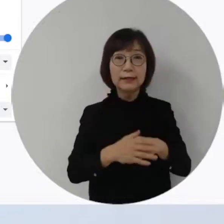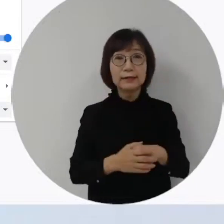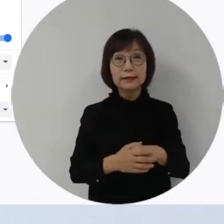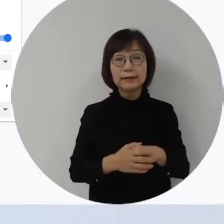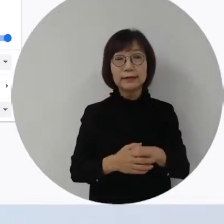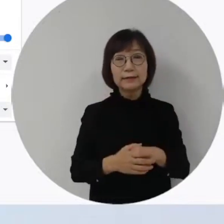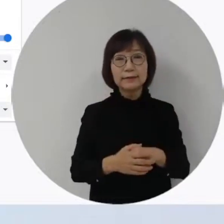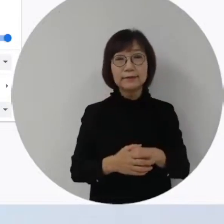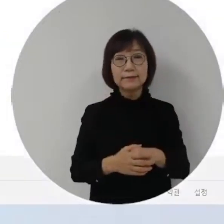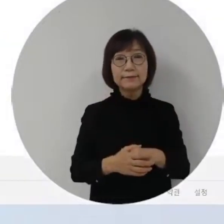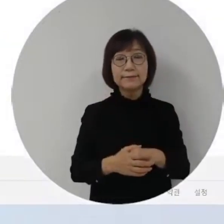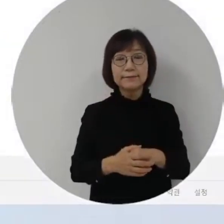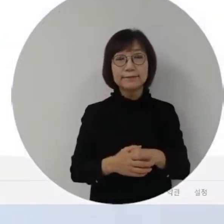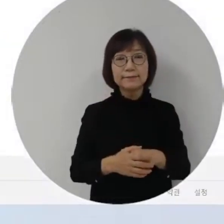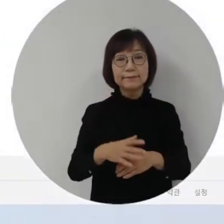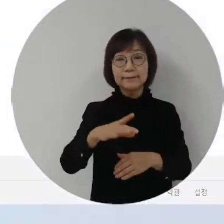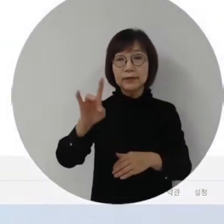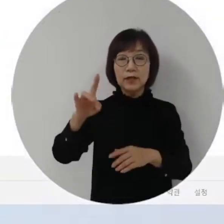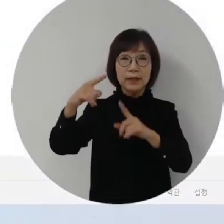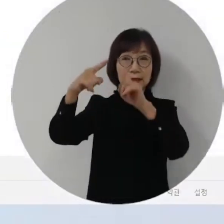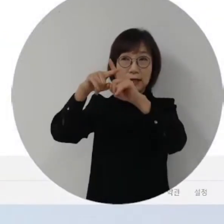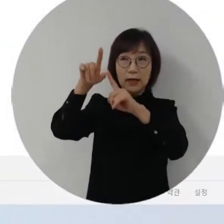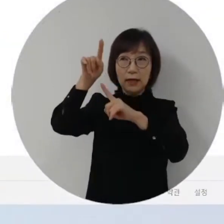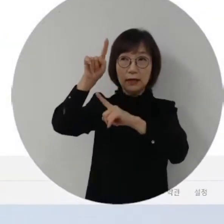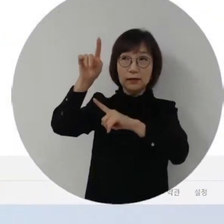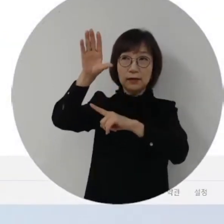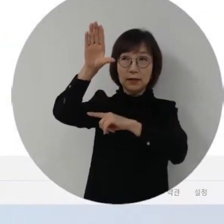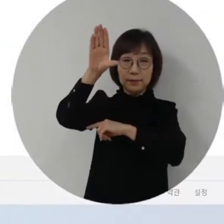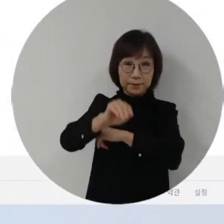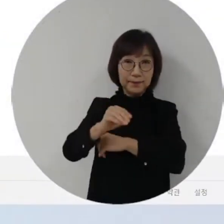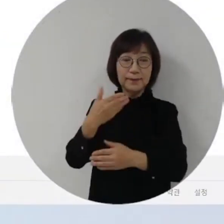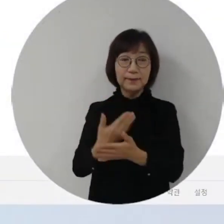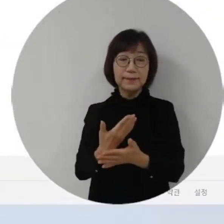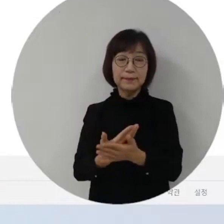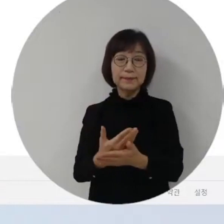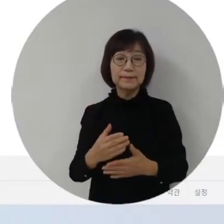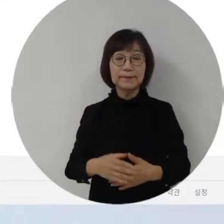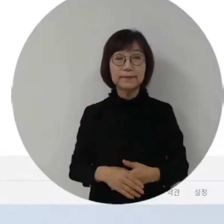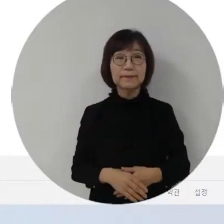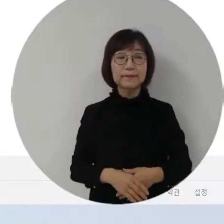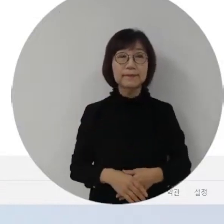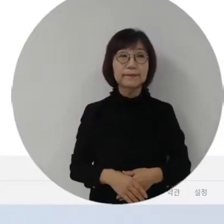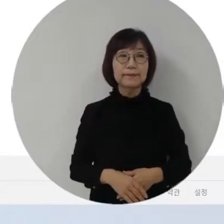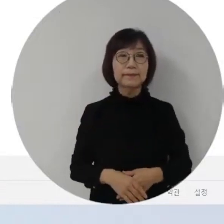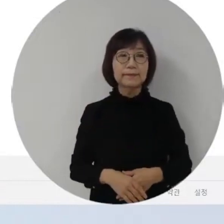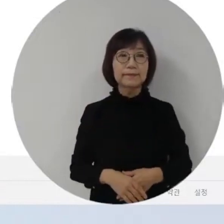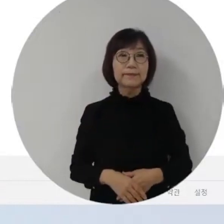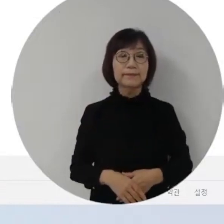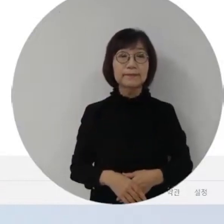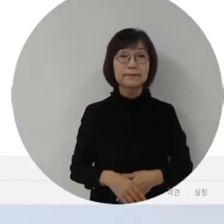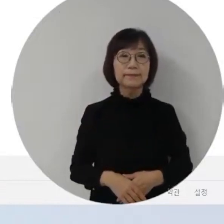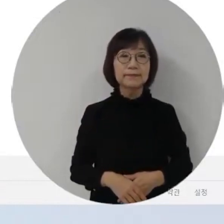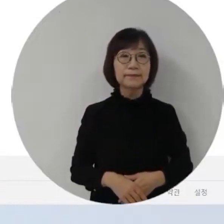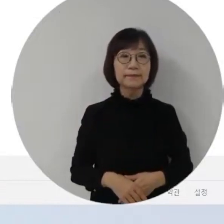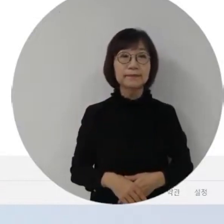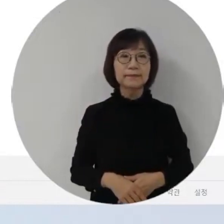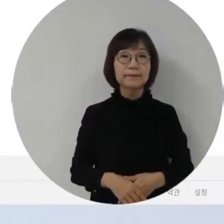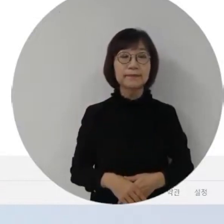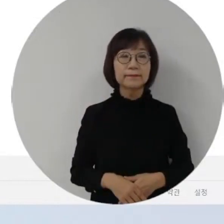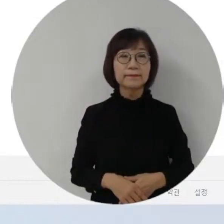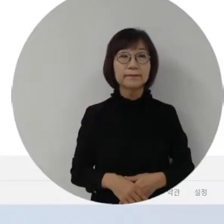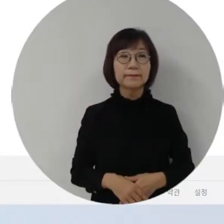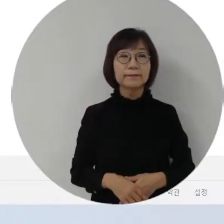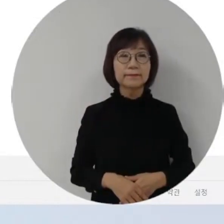지금 우리가 여기 크롬을 설치하고 와서 어디 이동한 사이트가 없어요. 그래서 여러분들은 지금